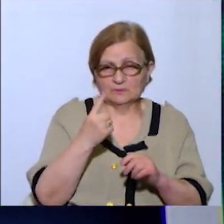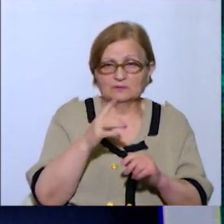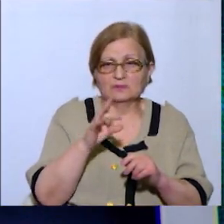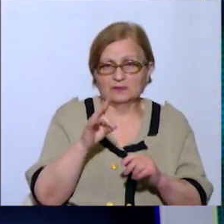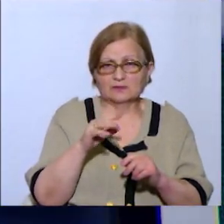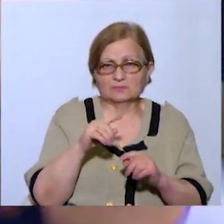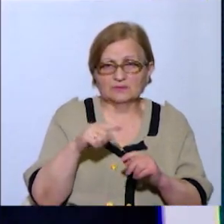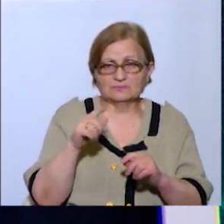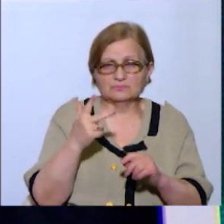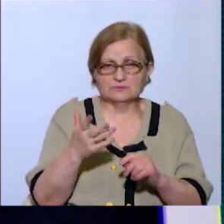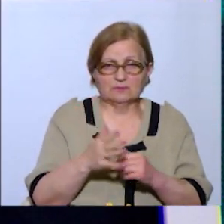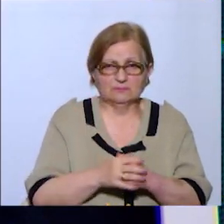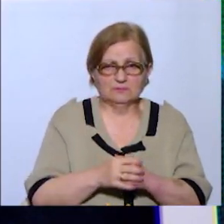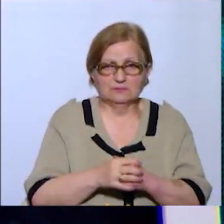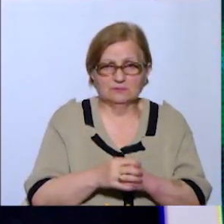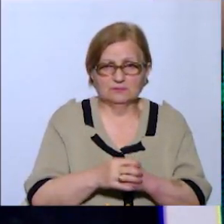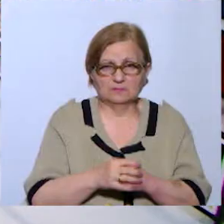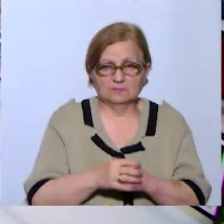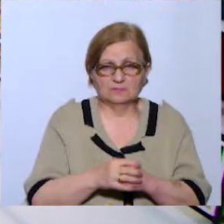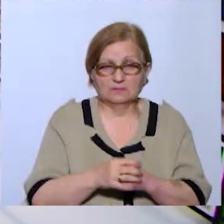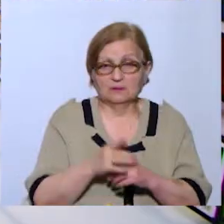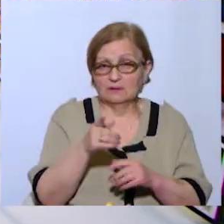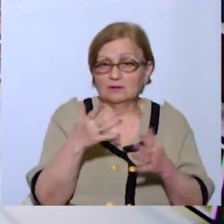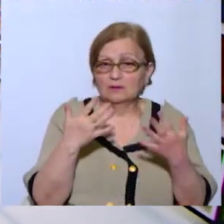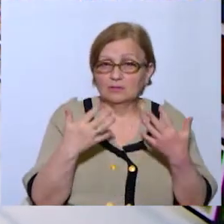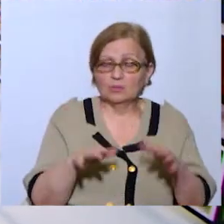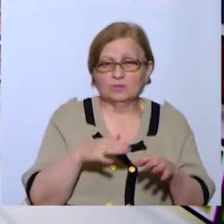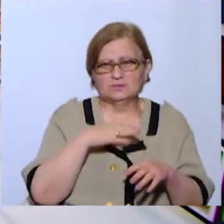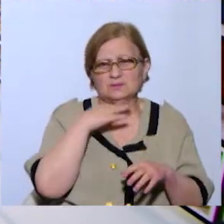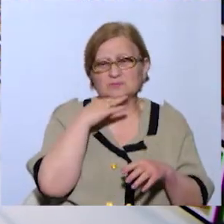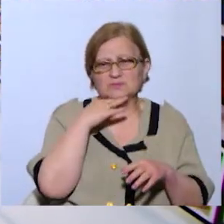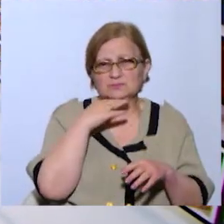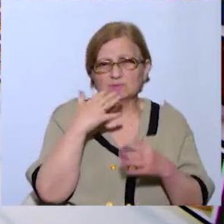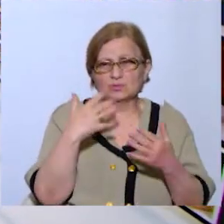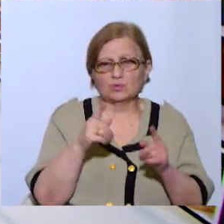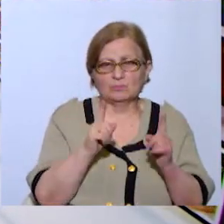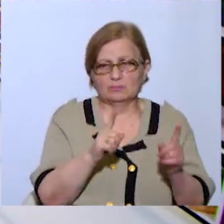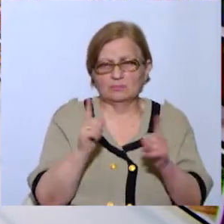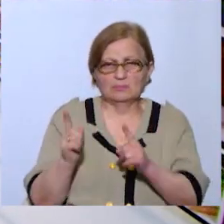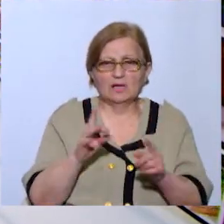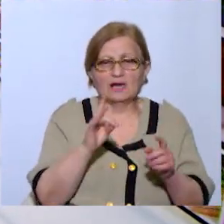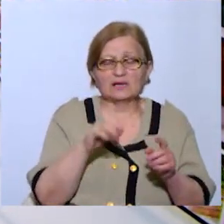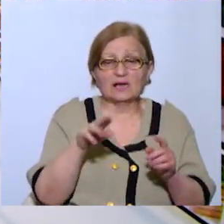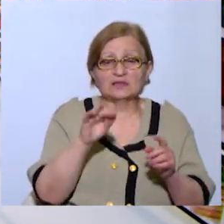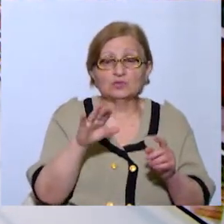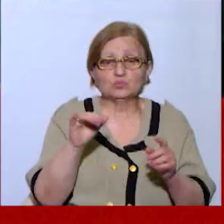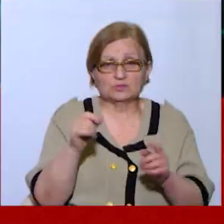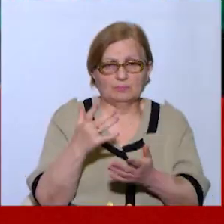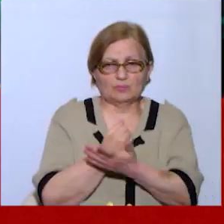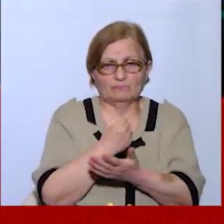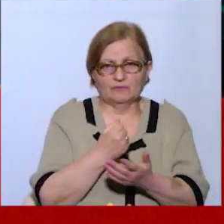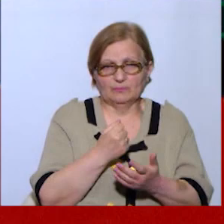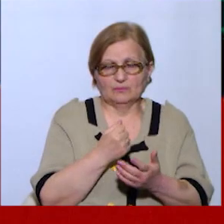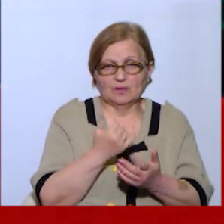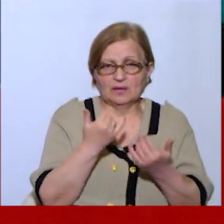3. და აი ეს უკვე საკმარისია რადიუსების შეფარდების საპოვნელად.